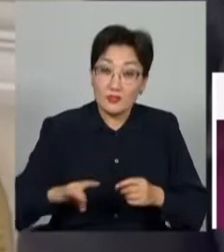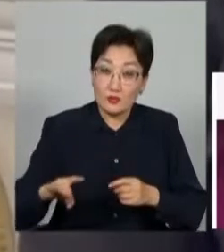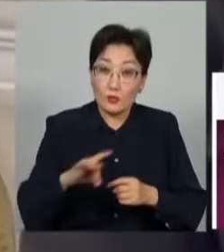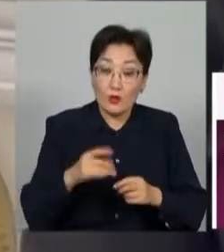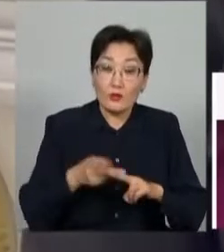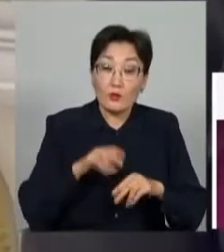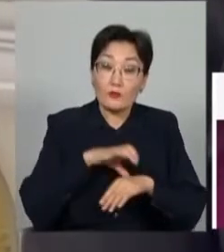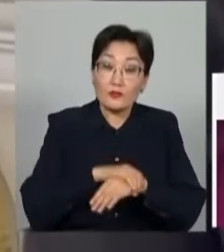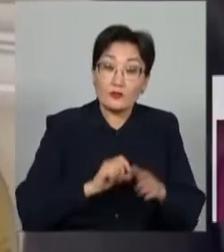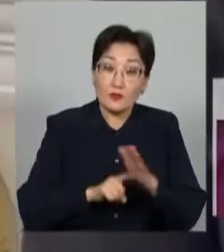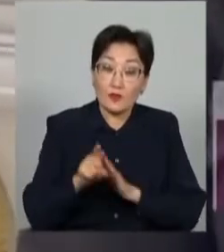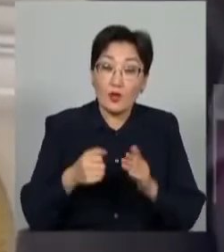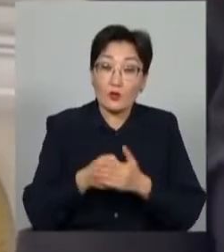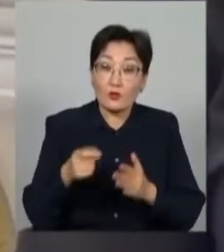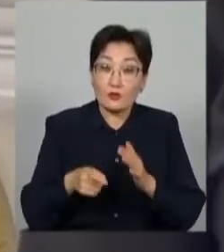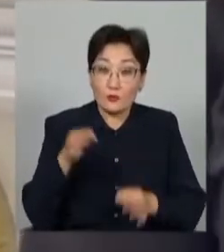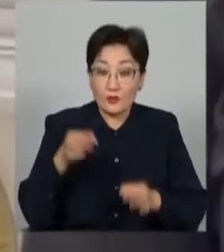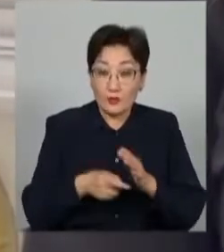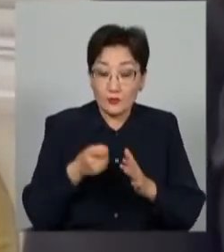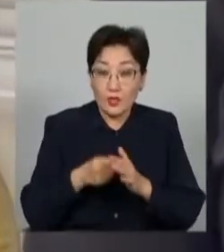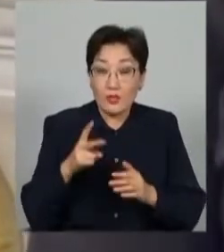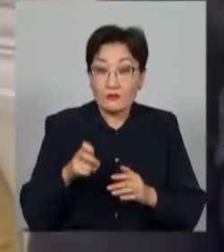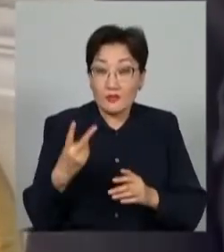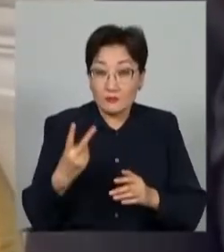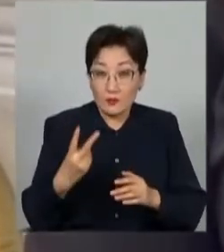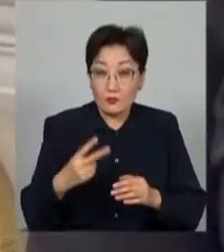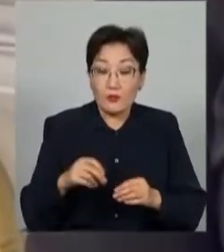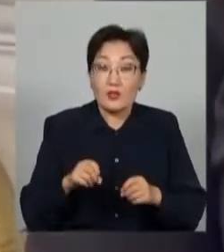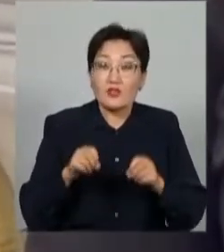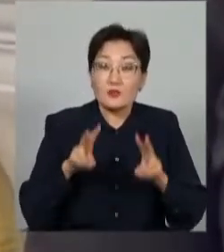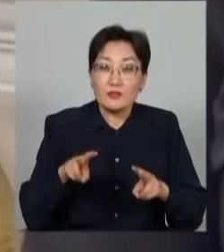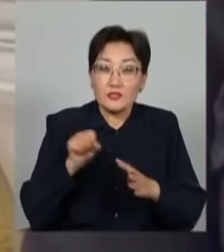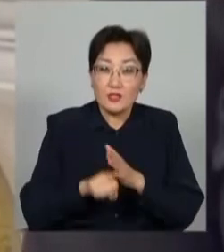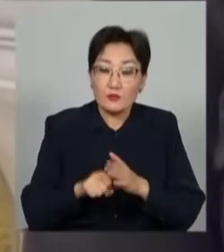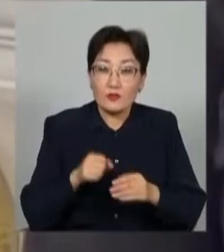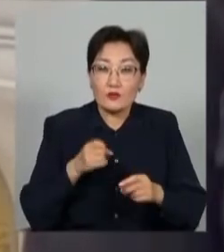По данному факту начато досудебное расследование по статьям 202 – умышленное уничтожение или